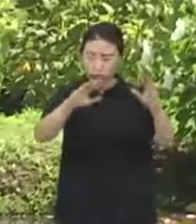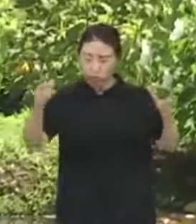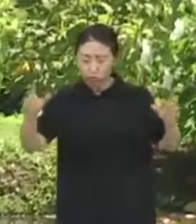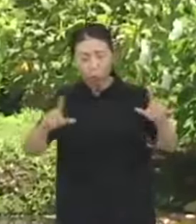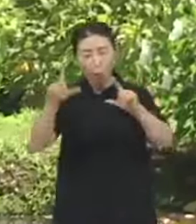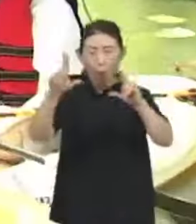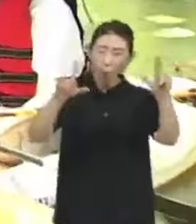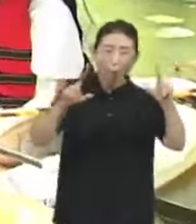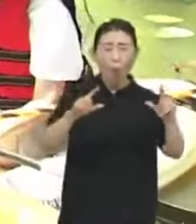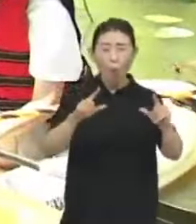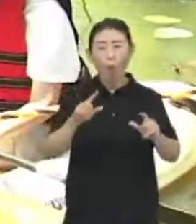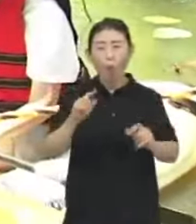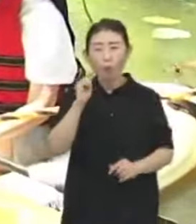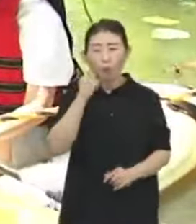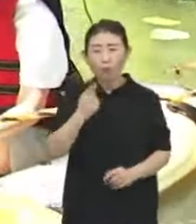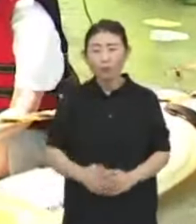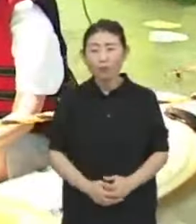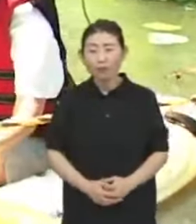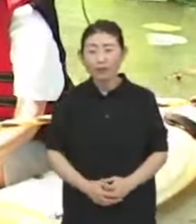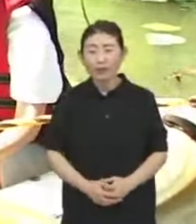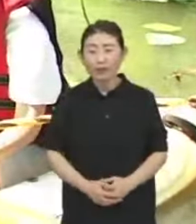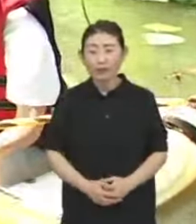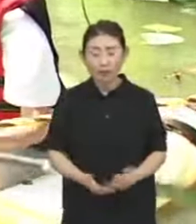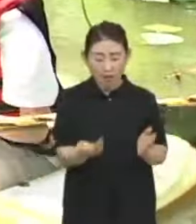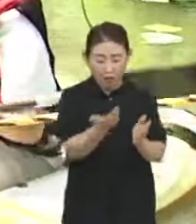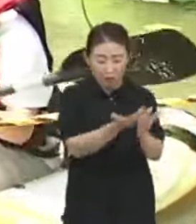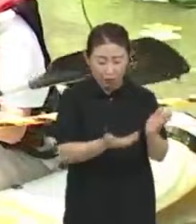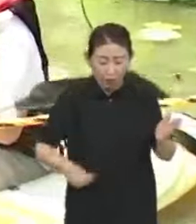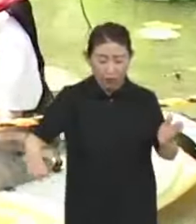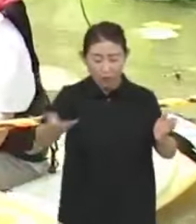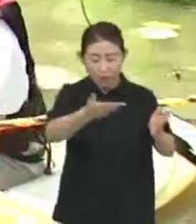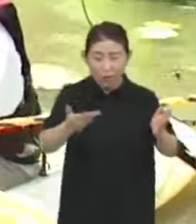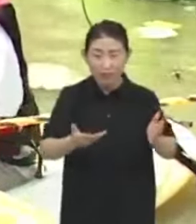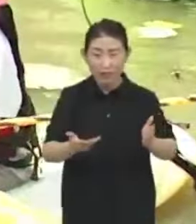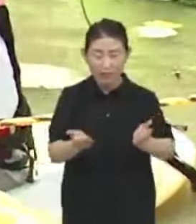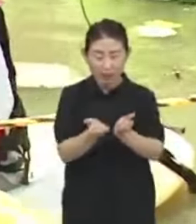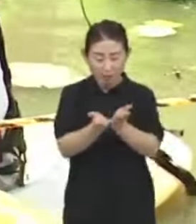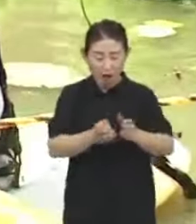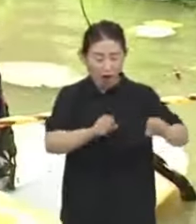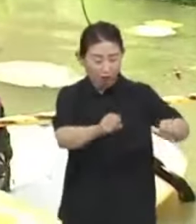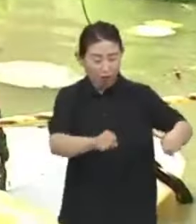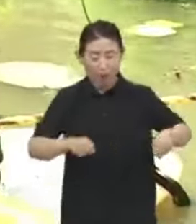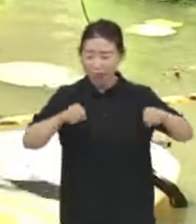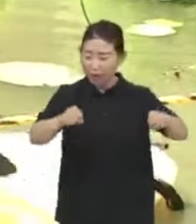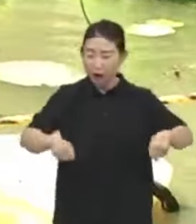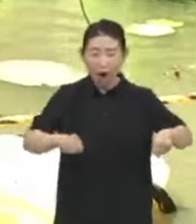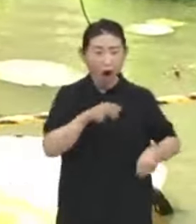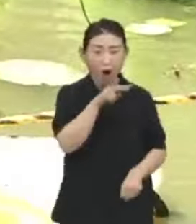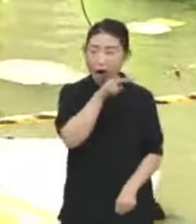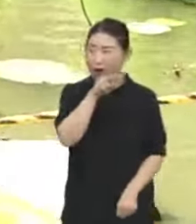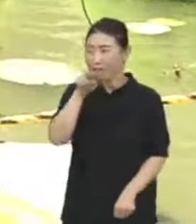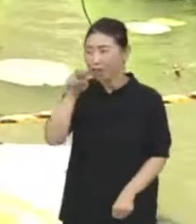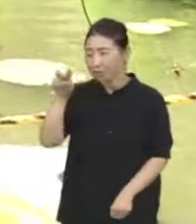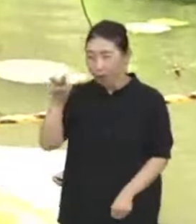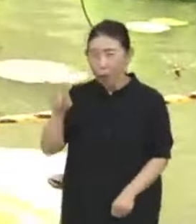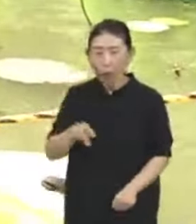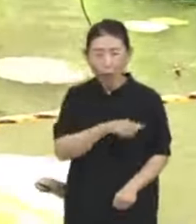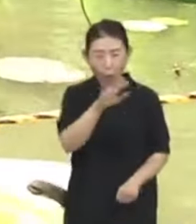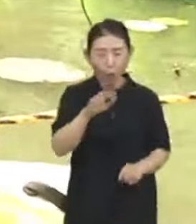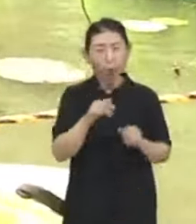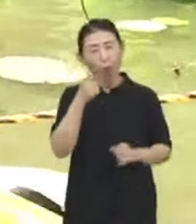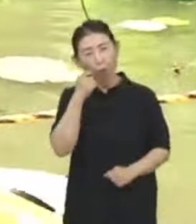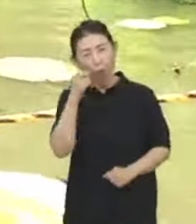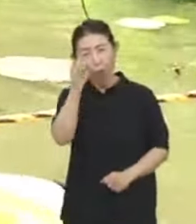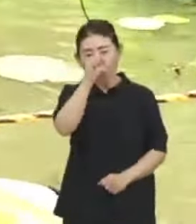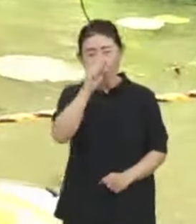있습니다. 연꽃이 가득 핀 저수지를 카누를 타고 돌며 구경할 수 있는 체험 행사가 큰 인기를 끌고